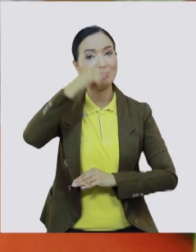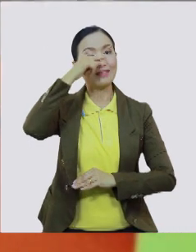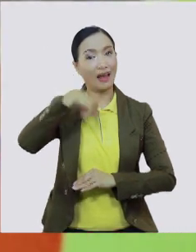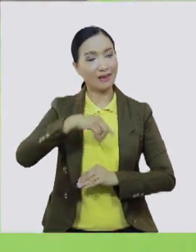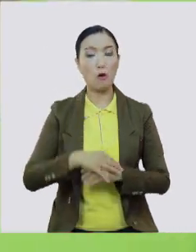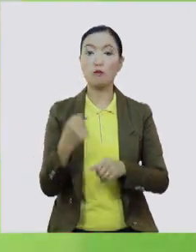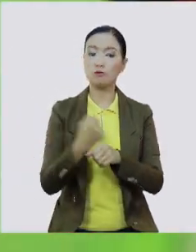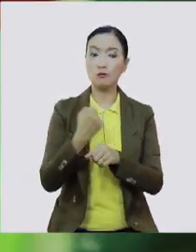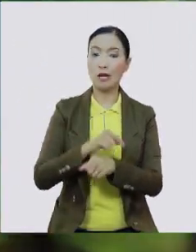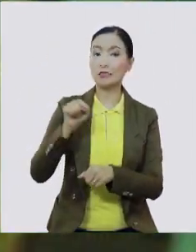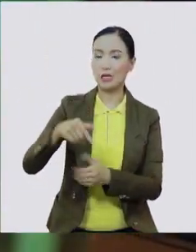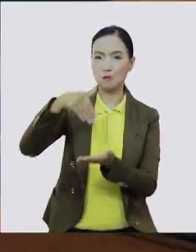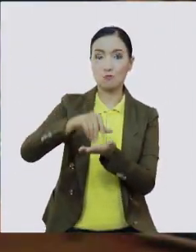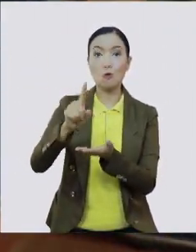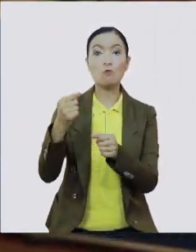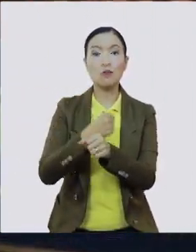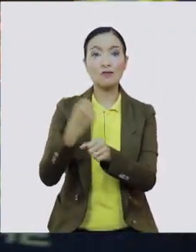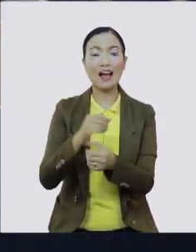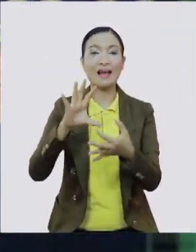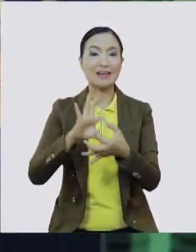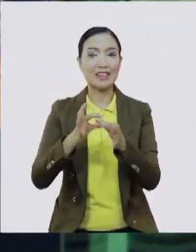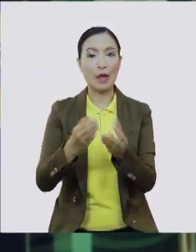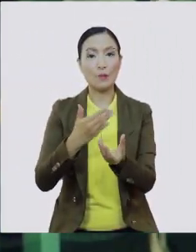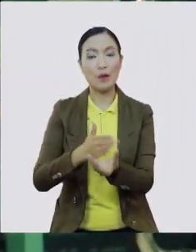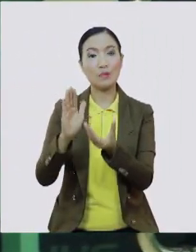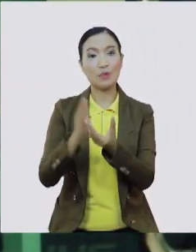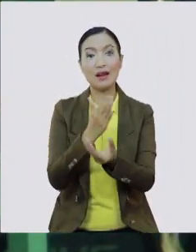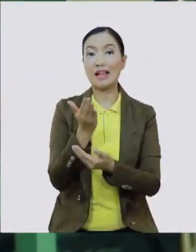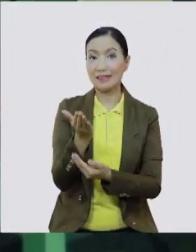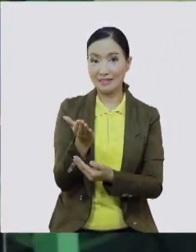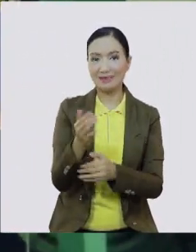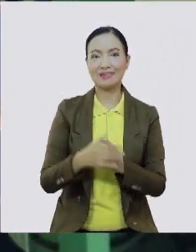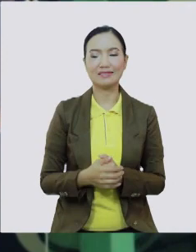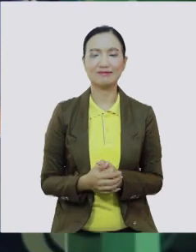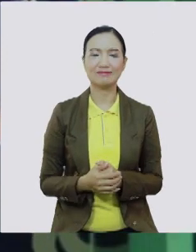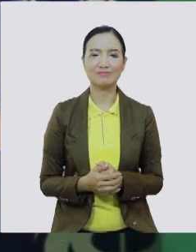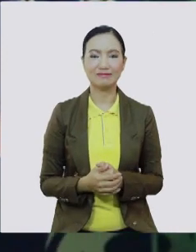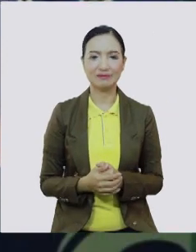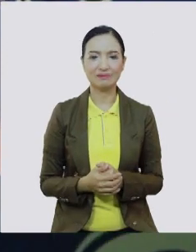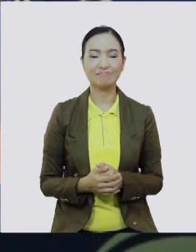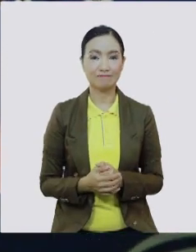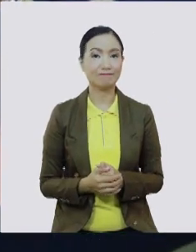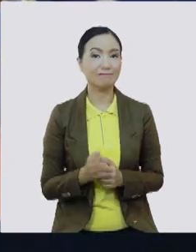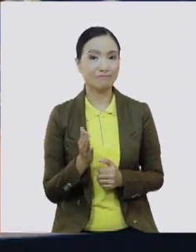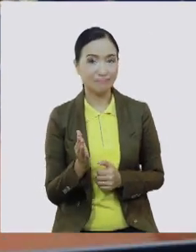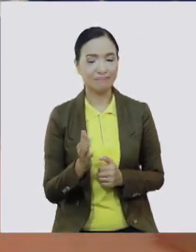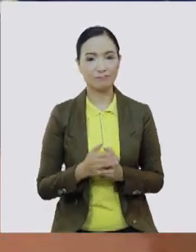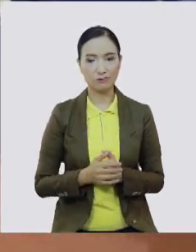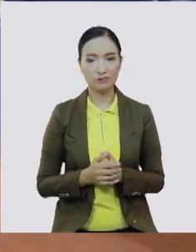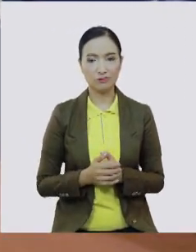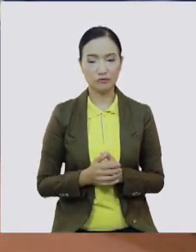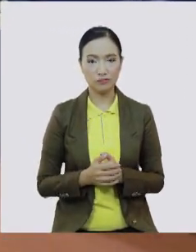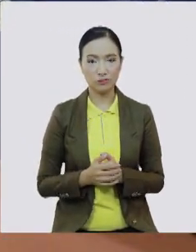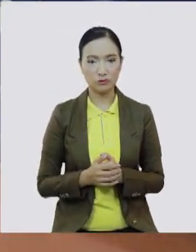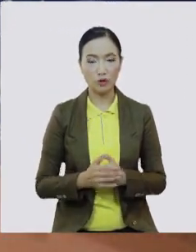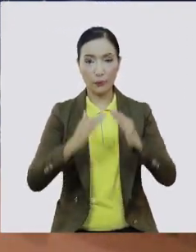าฝึกซ้อมกันที่ศูนย์ฝึกกีฬาเทเบิลเทนนิสในศูนย์การฝึกซ้อมกีฬาในร่มแห่งนี้นะครับซึ่งบรรยากาศ